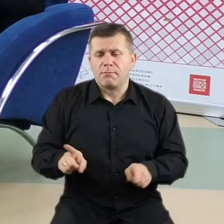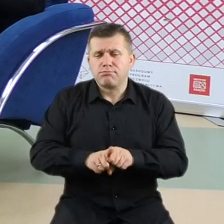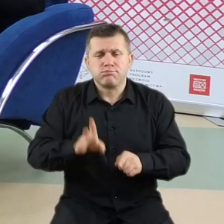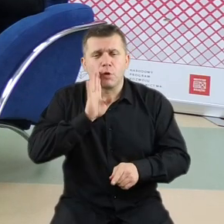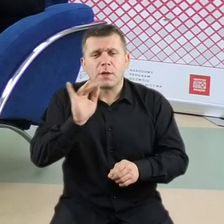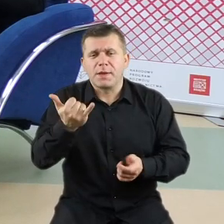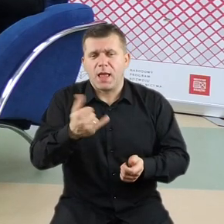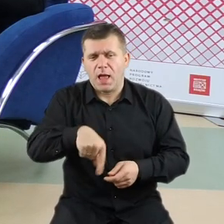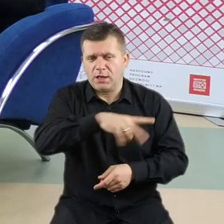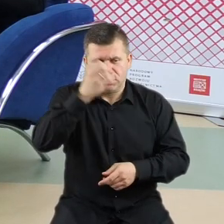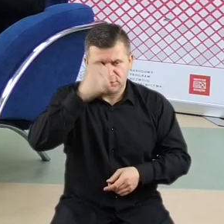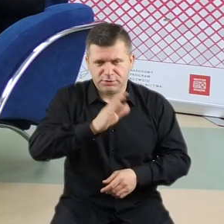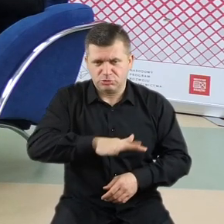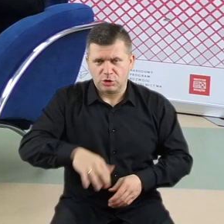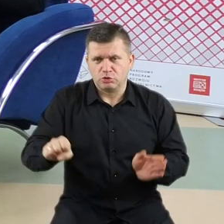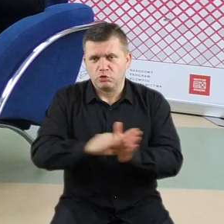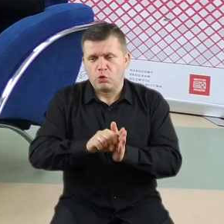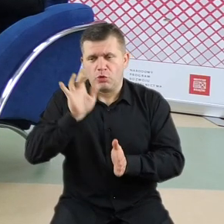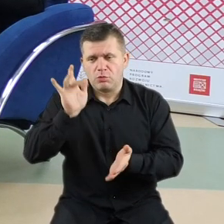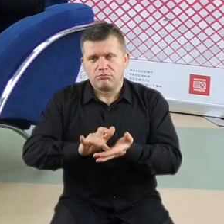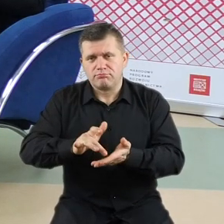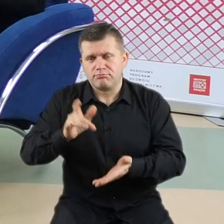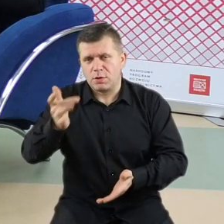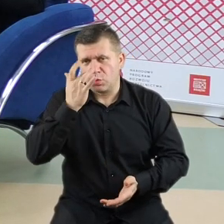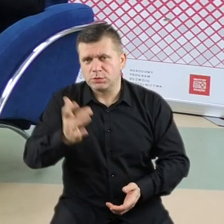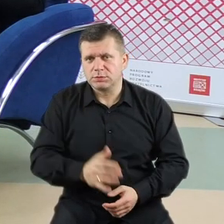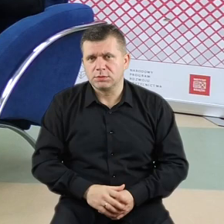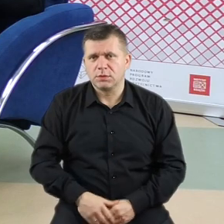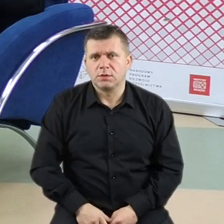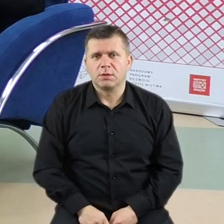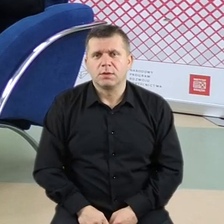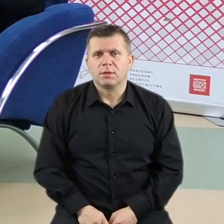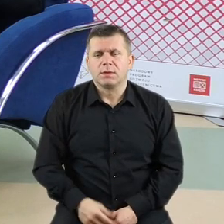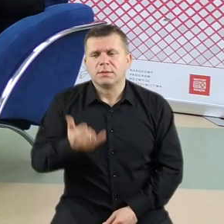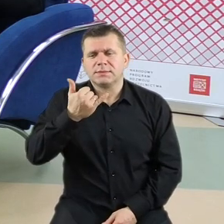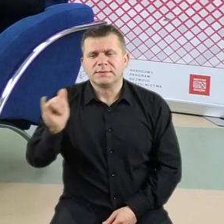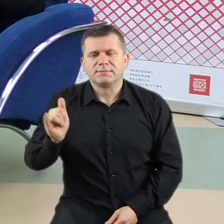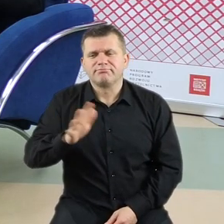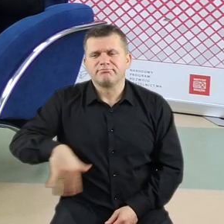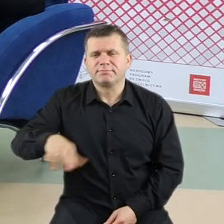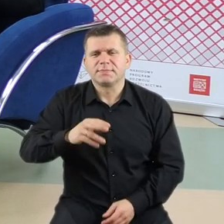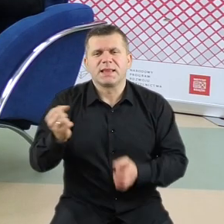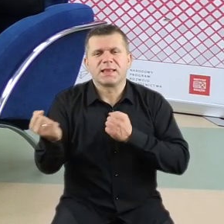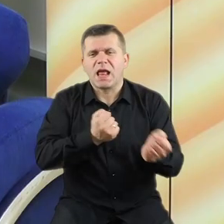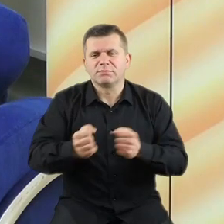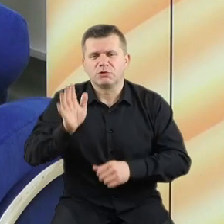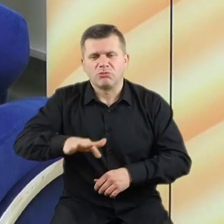zasadzie, jak te hiszpańskie dzieci do Ro. Ona była wywieziona w kindertransportach. I coś innego to było. To